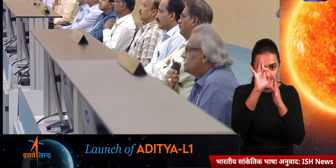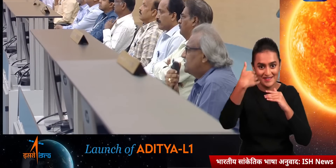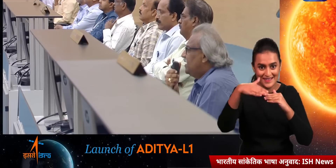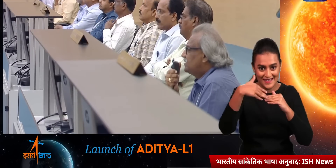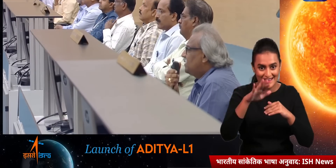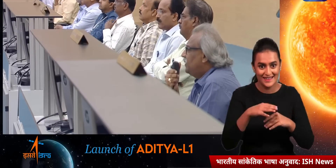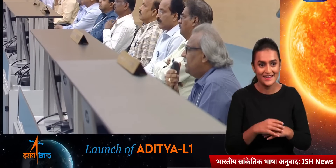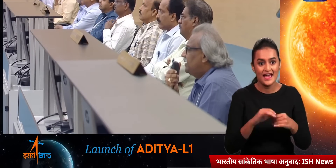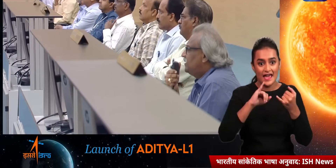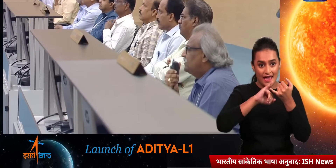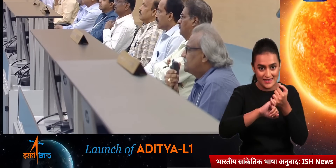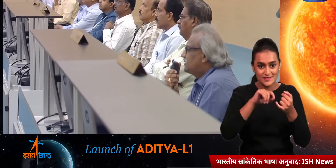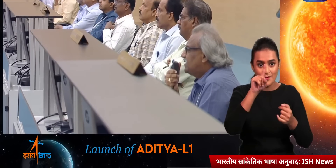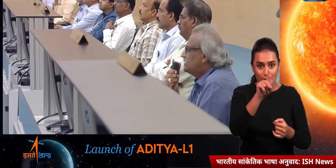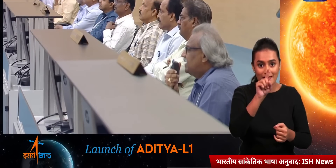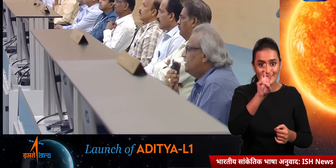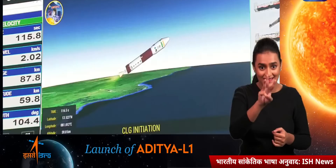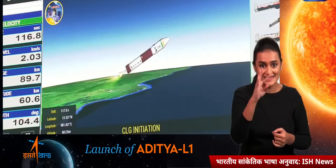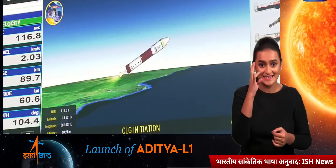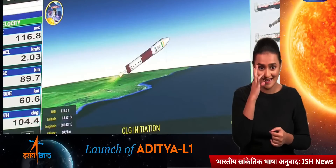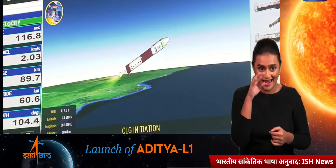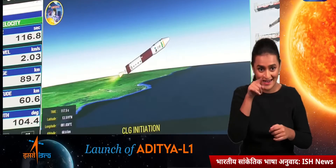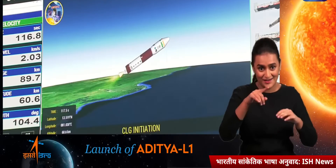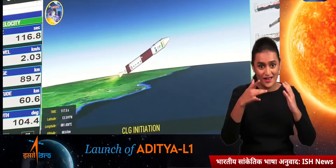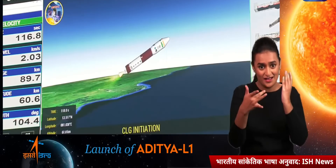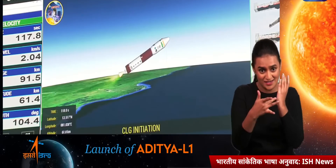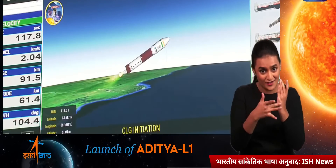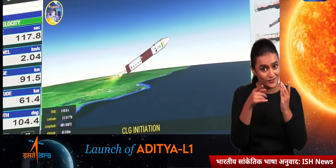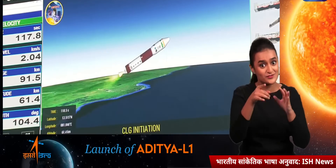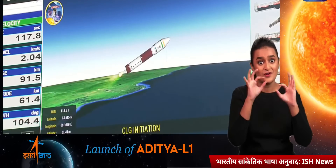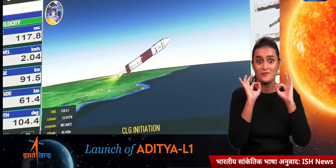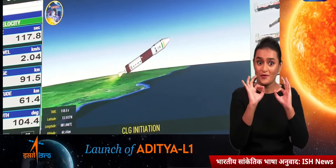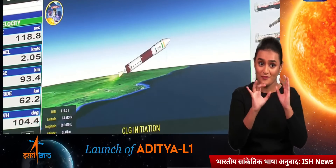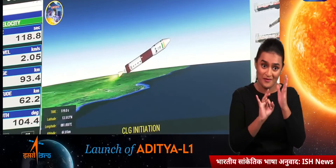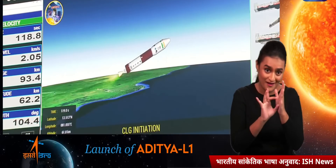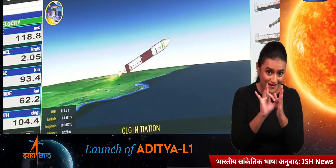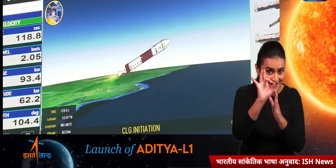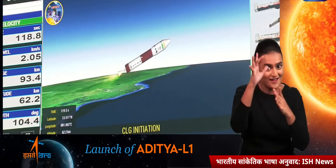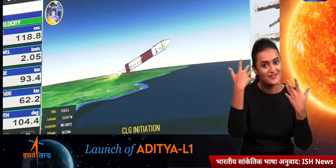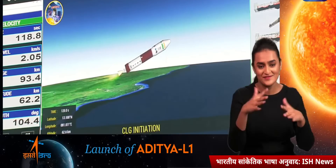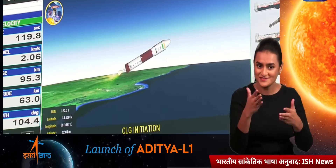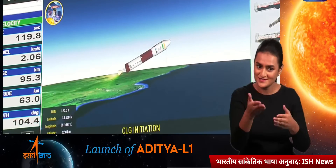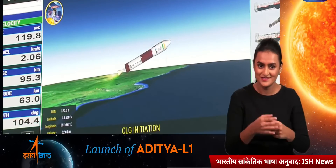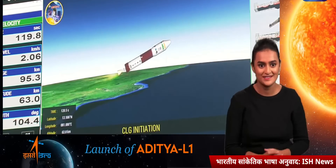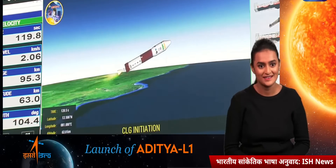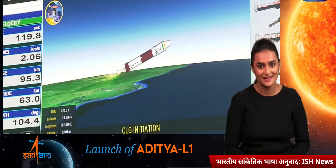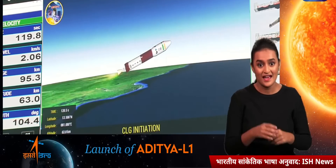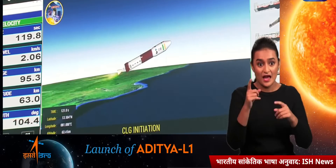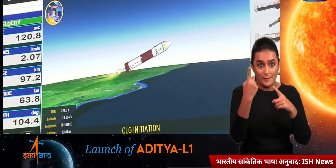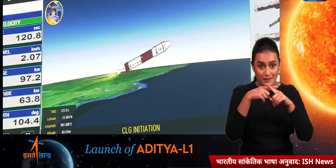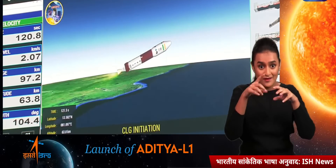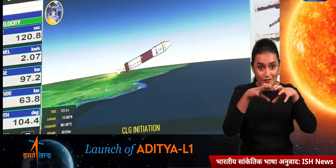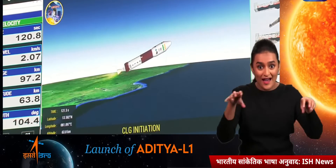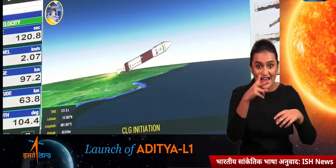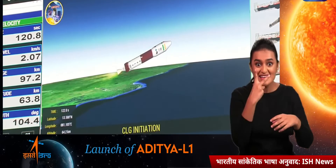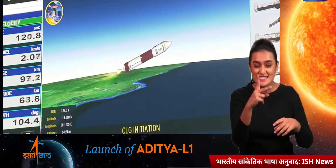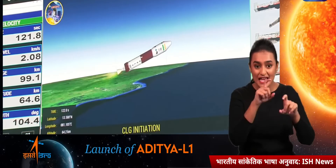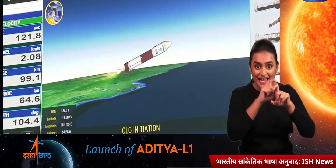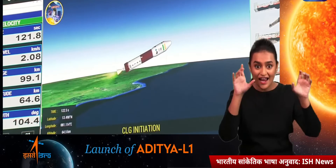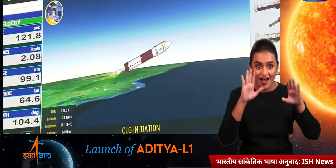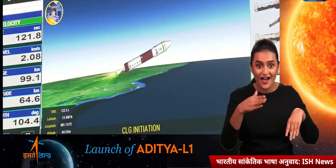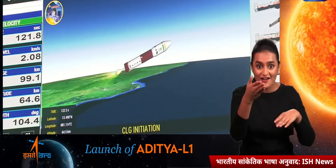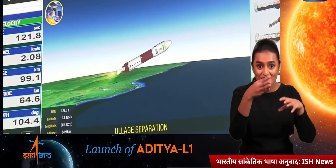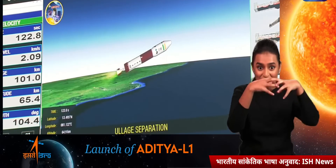S-139 110 सेकंड के प्रज्वलन काल के पश्चात उसे भी पृथक कर दिया गया है। Plus 2 minutes. द्वितीय